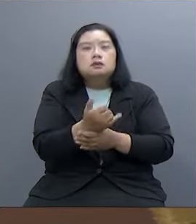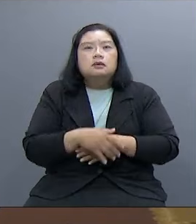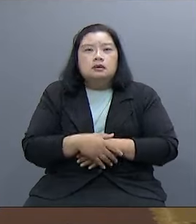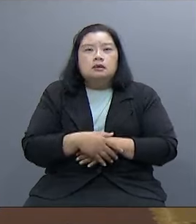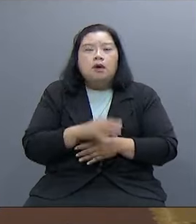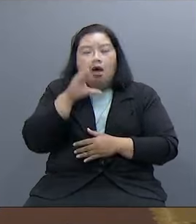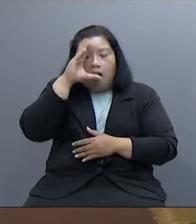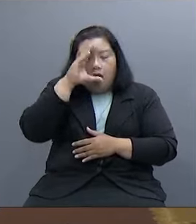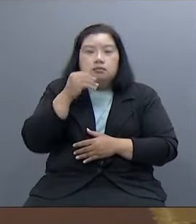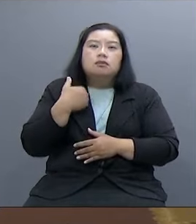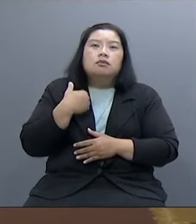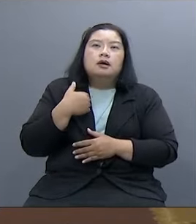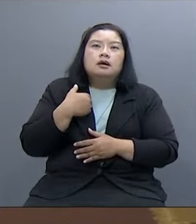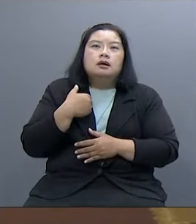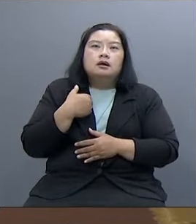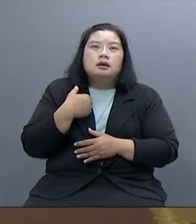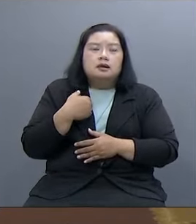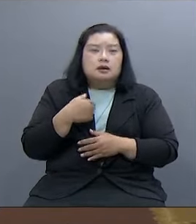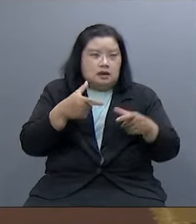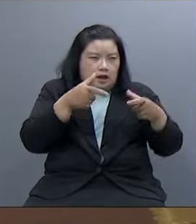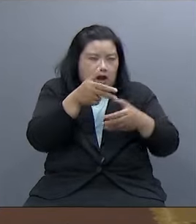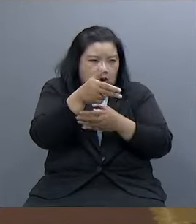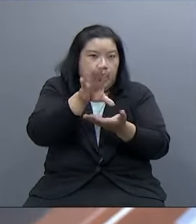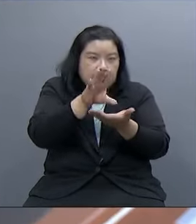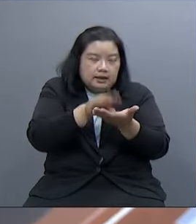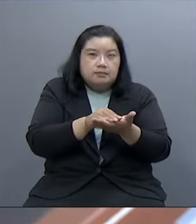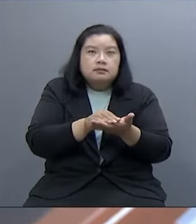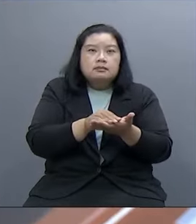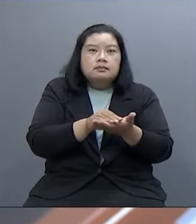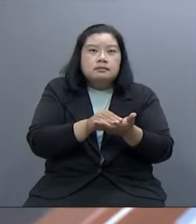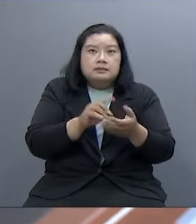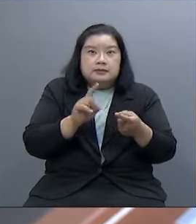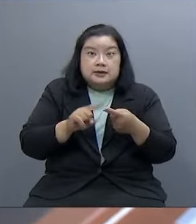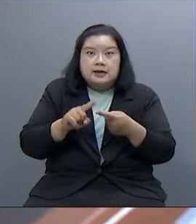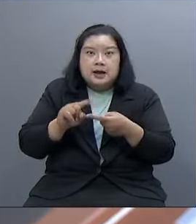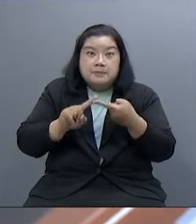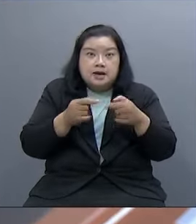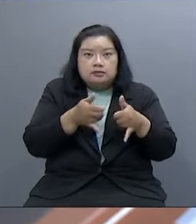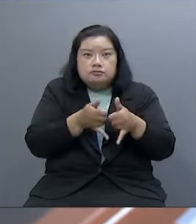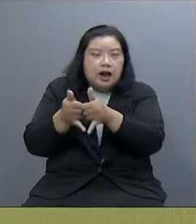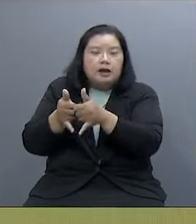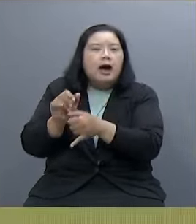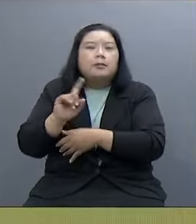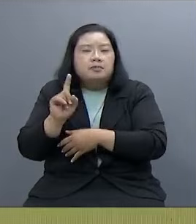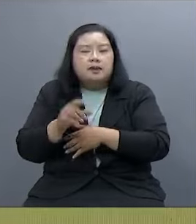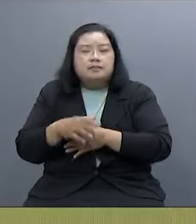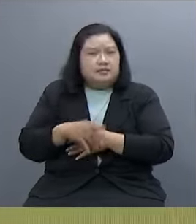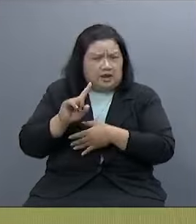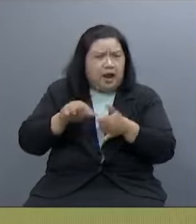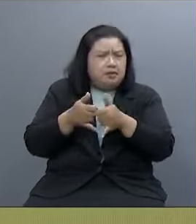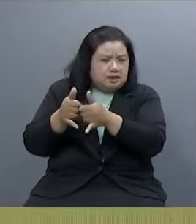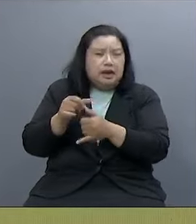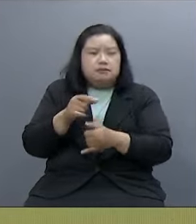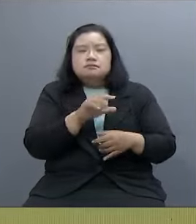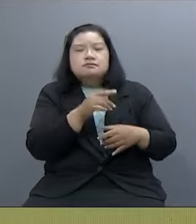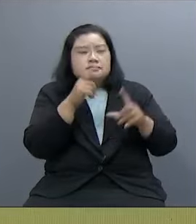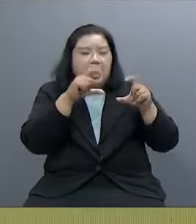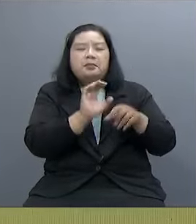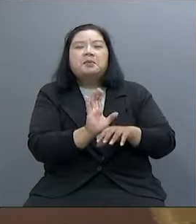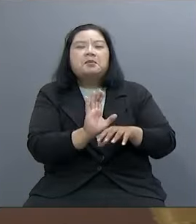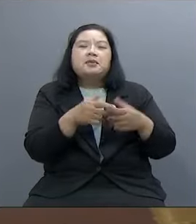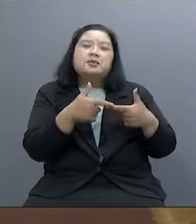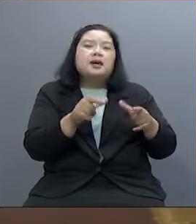เพื่อนจนเป็นภาพไวรัลหรือจะเอาเพื่อนกลับบ้านด้วยกัน เอาเพื่อนกลับบ้านสิคะแม ่พีนบอกว่าเดี๋ยวพีนไปนอนเป็นเพื่อน โอเค แล้วกันเดิน